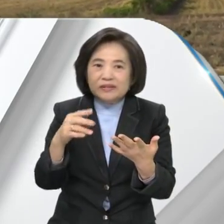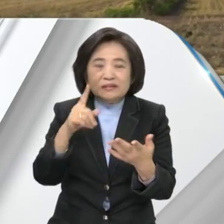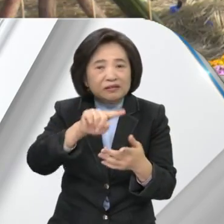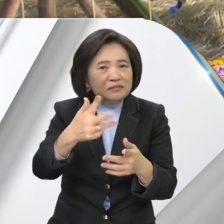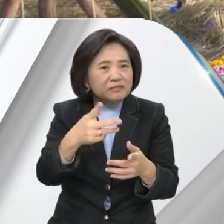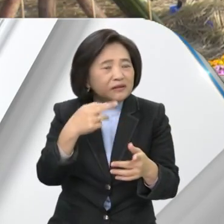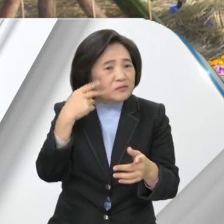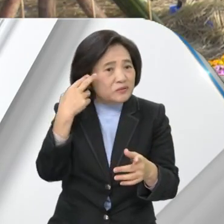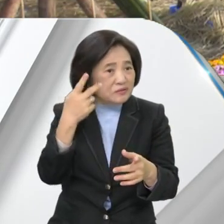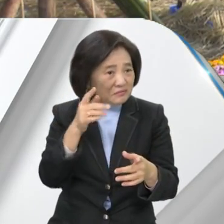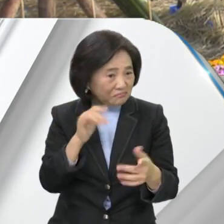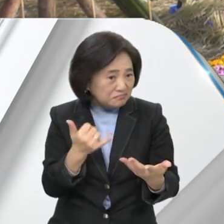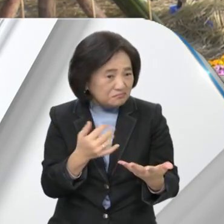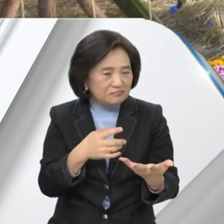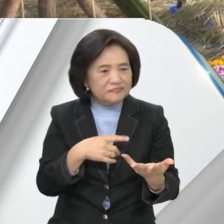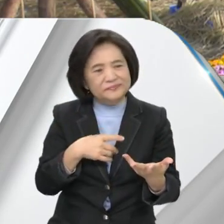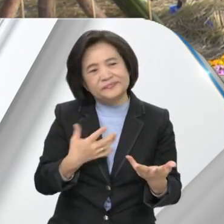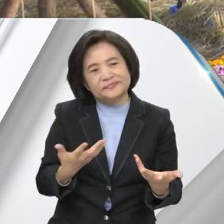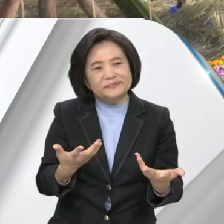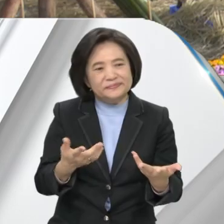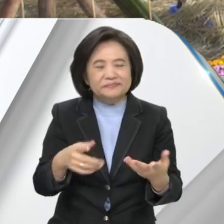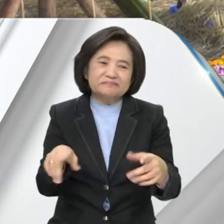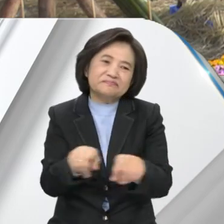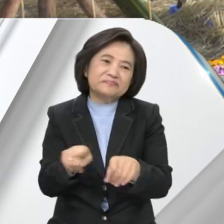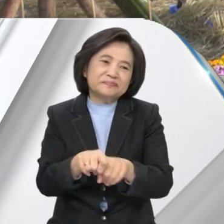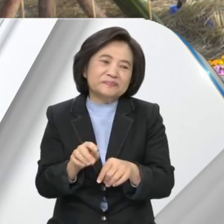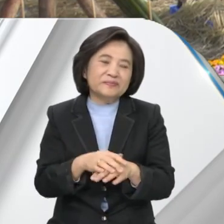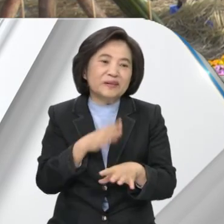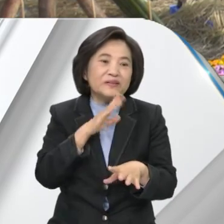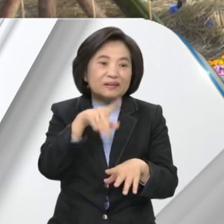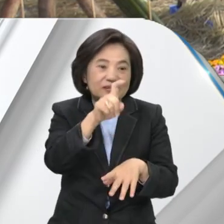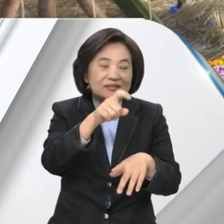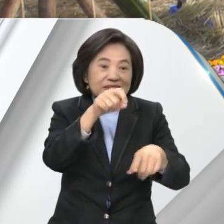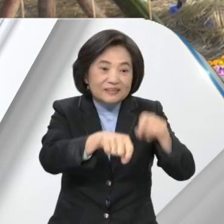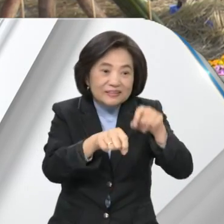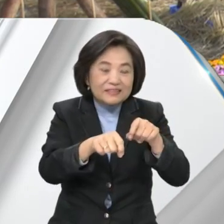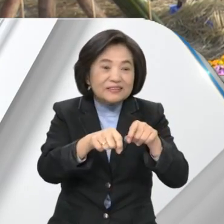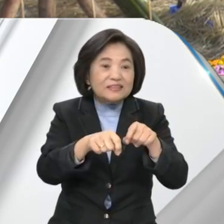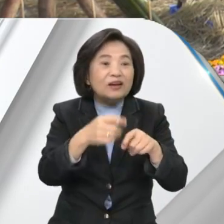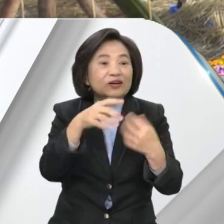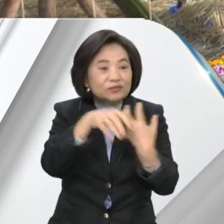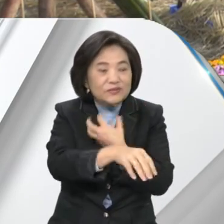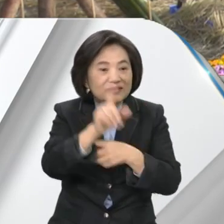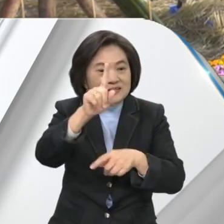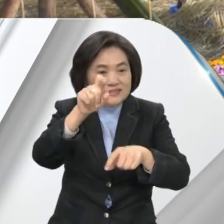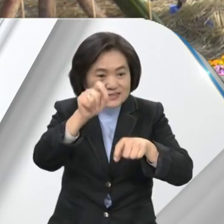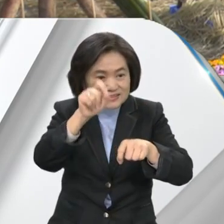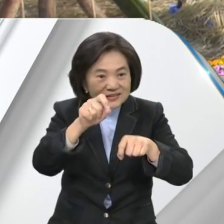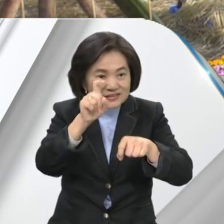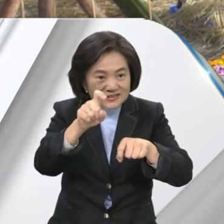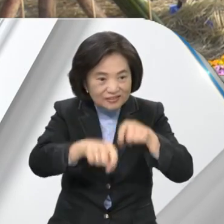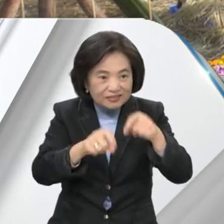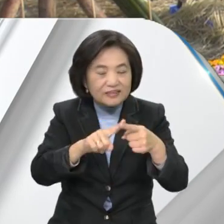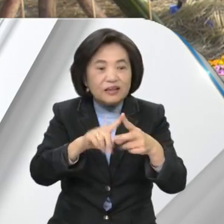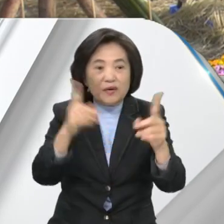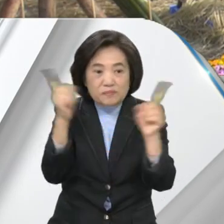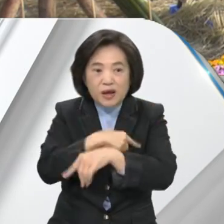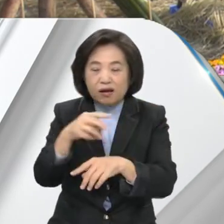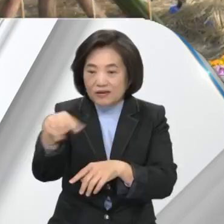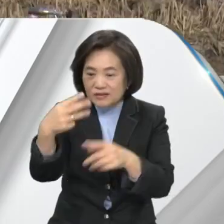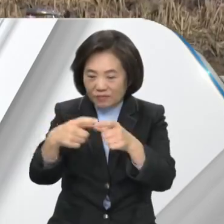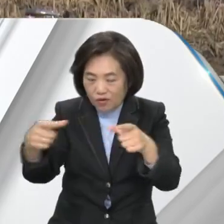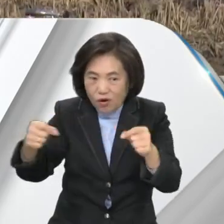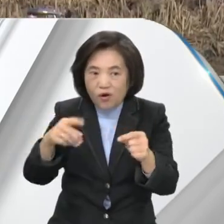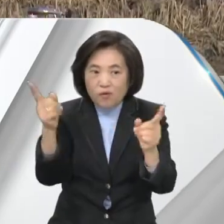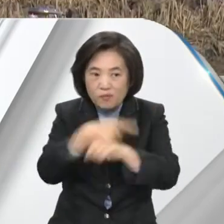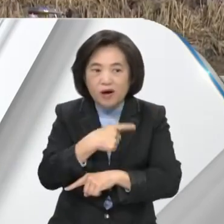好。 安尼有这个贩售实金、加盟实金，还有安尼个各种个兑换券吼，有